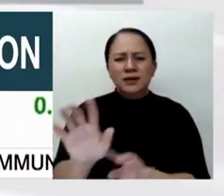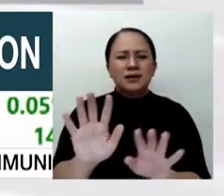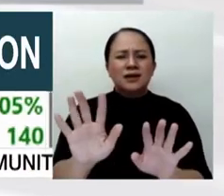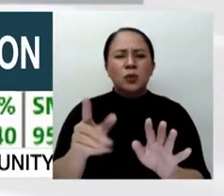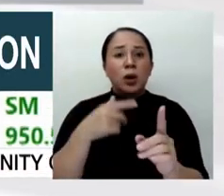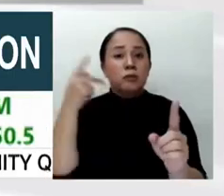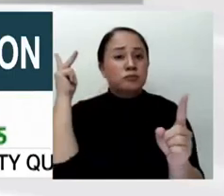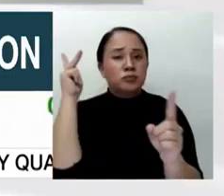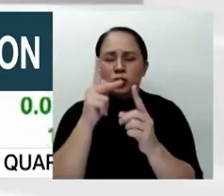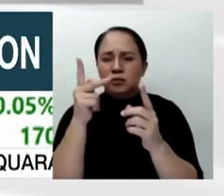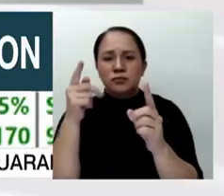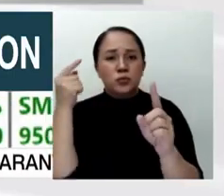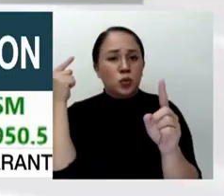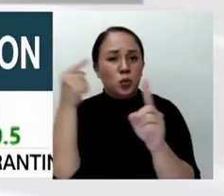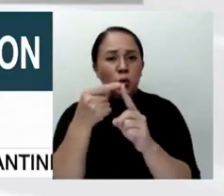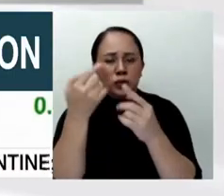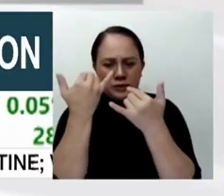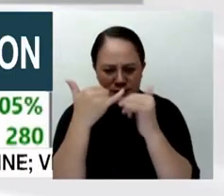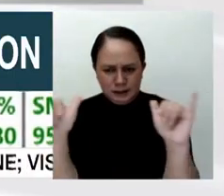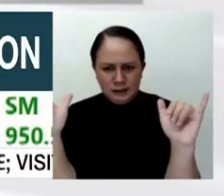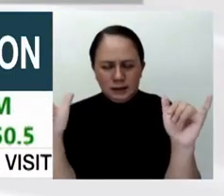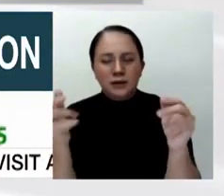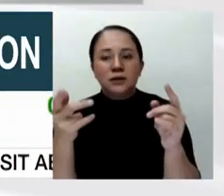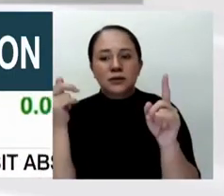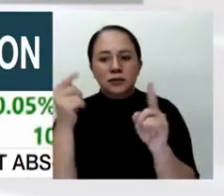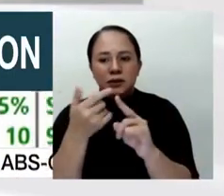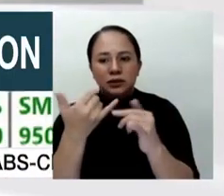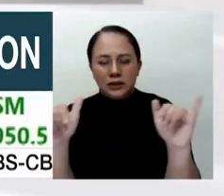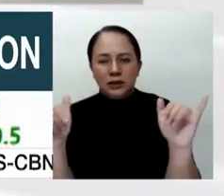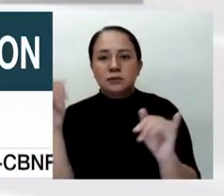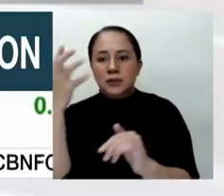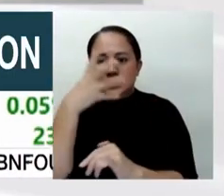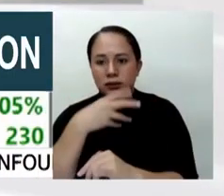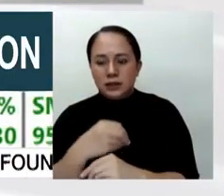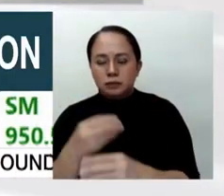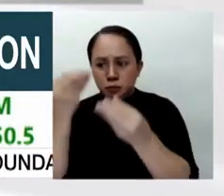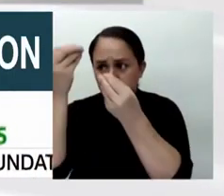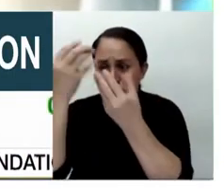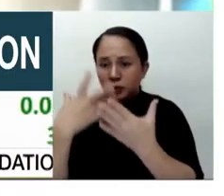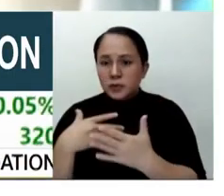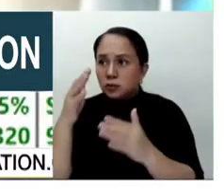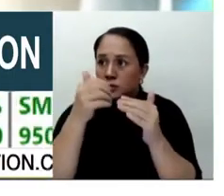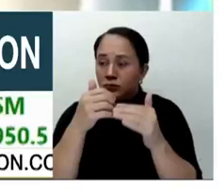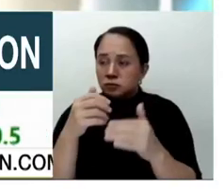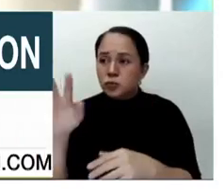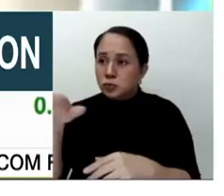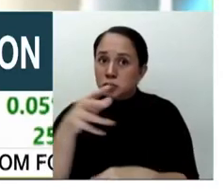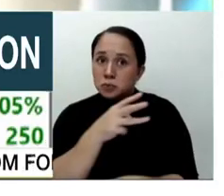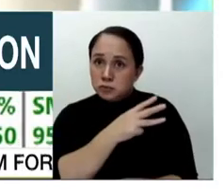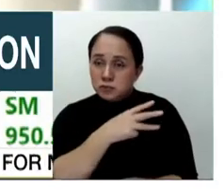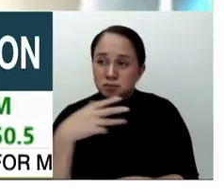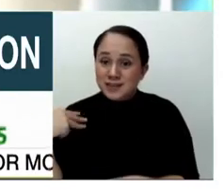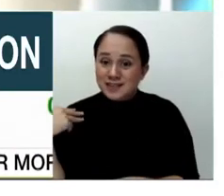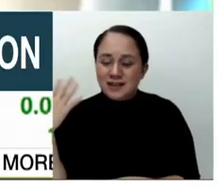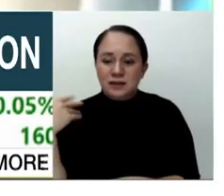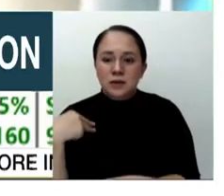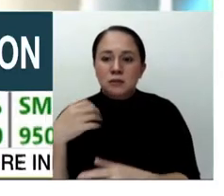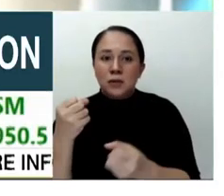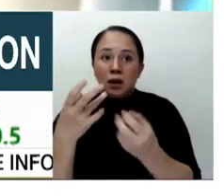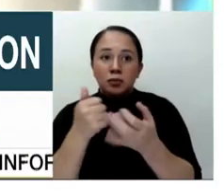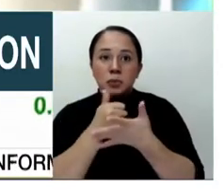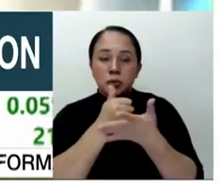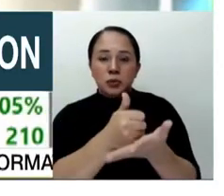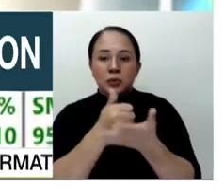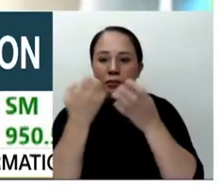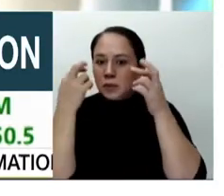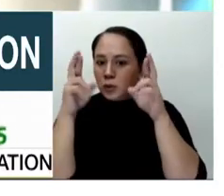niya pa rin, yung end state na gusto niya mangyari, maganda pa rin. Sabi sa akin, General, alam mo, maraming tumulong sa atin, mga mayors,